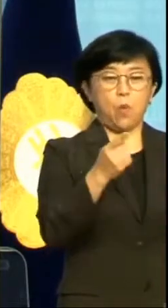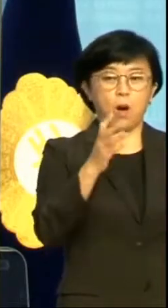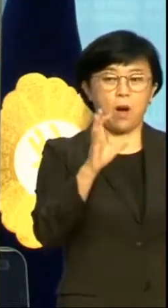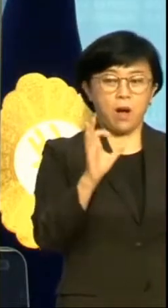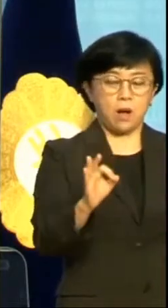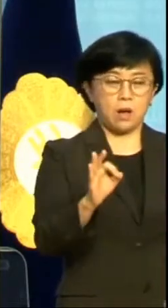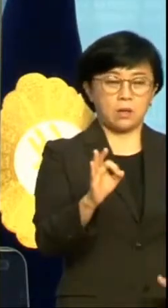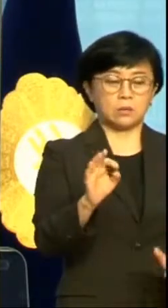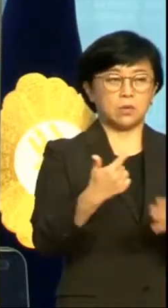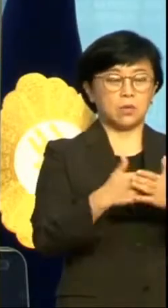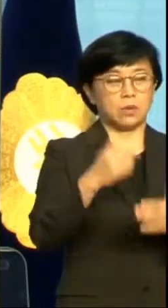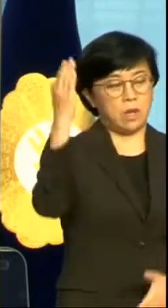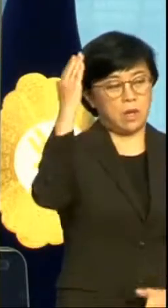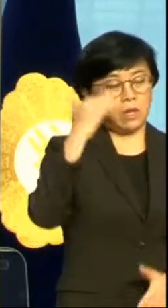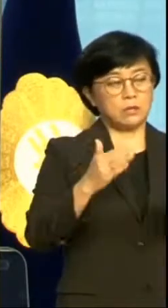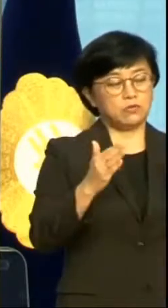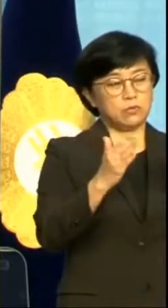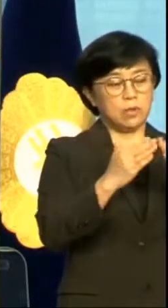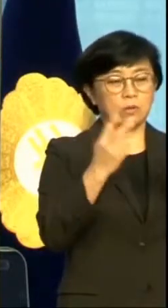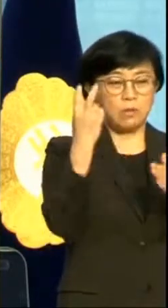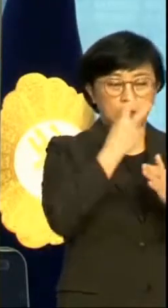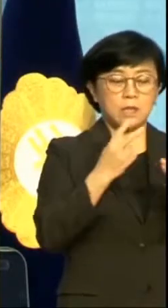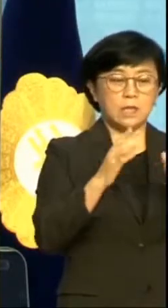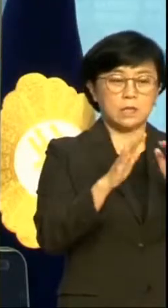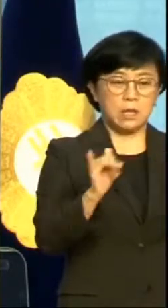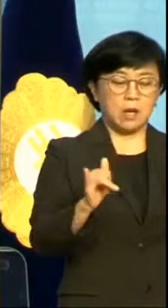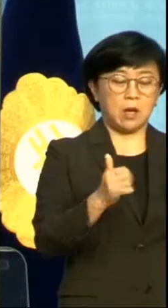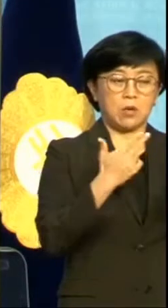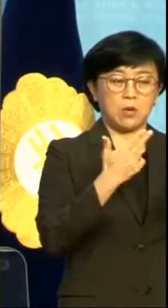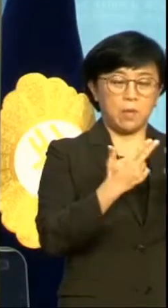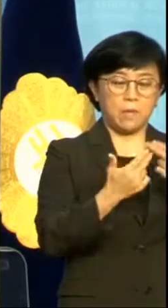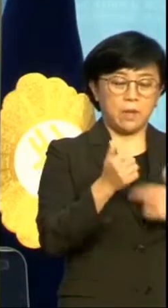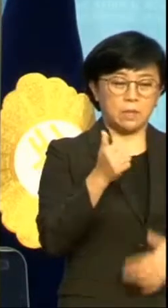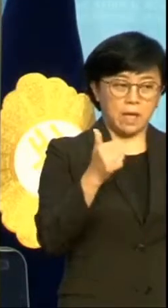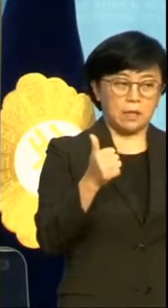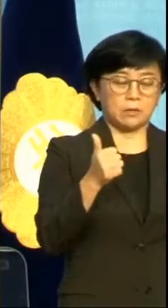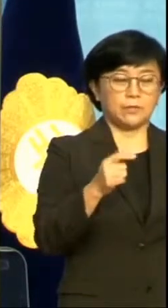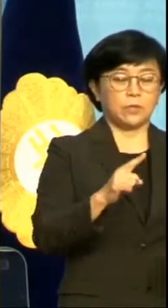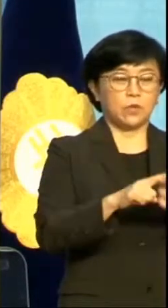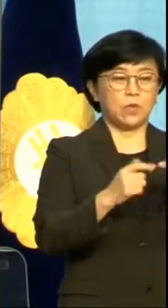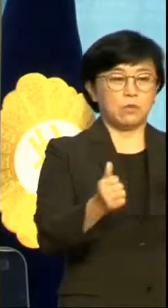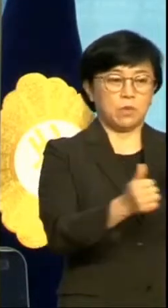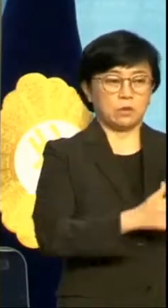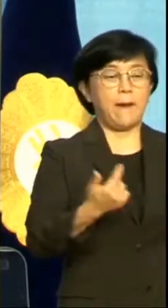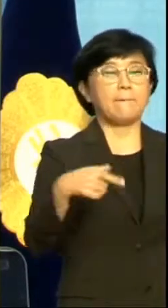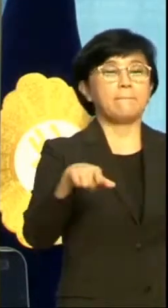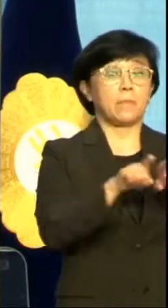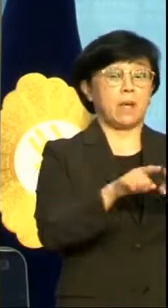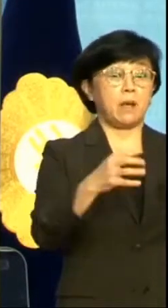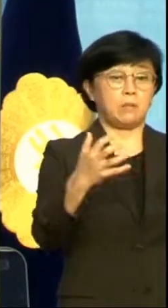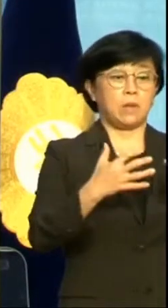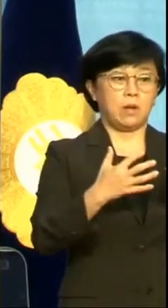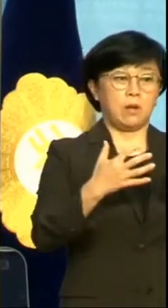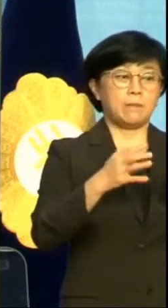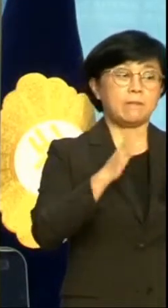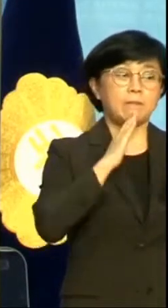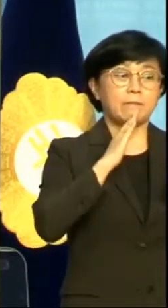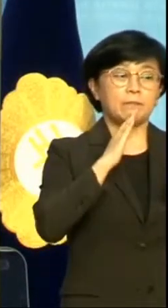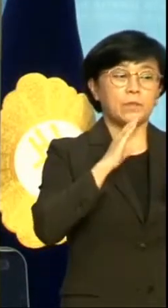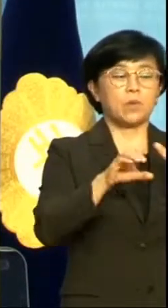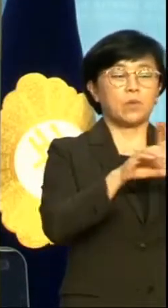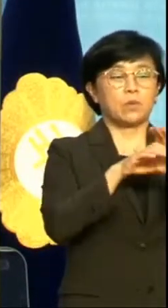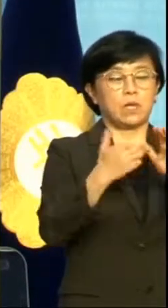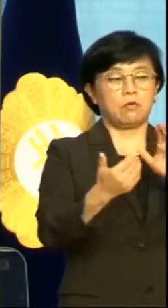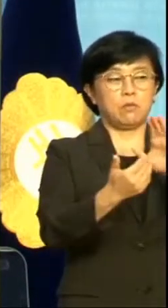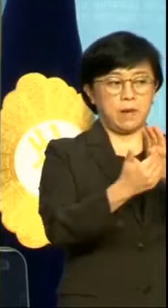대한 주택 관리사 협회 회장 임과 아임 언 분들께서 함께 어 와 계신데요 오늘 콘 알고